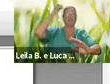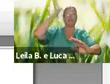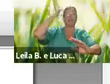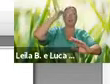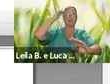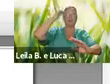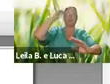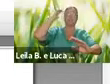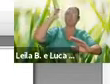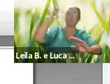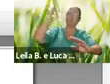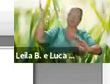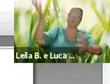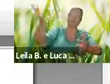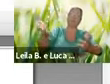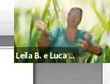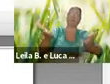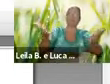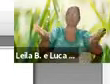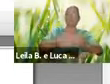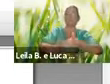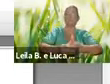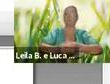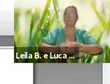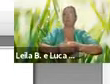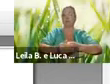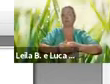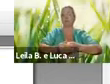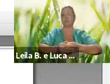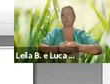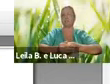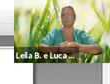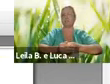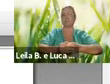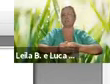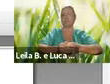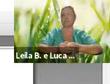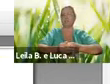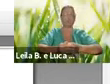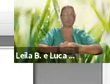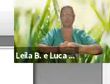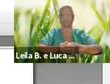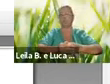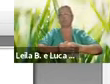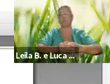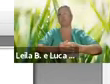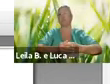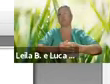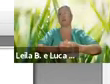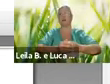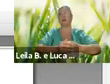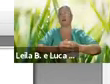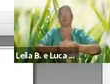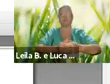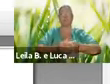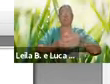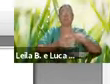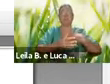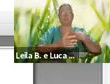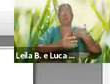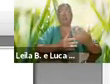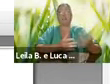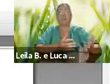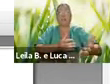medium acclamati proprio Chico, per esempio, era così. 100% non ci sta mai, perché